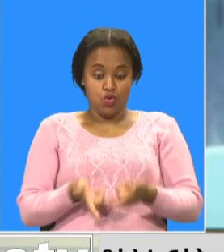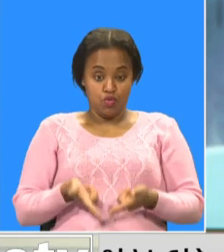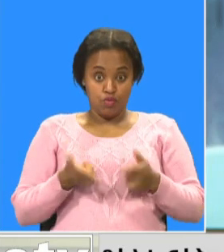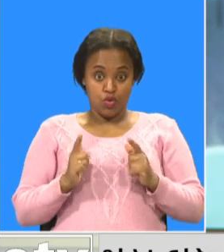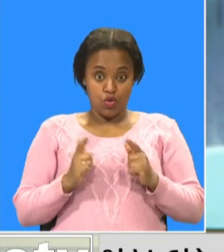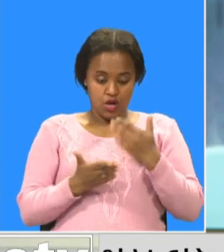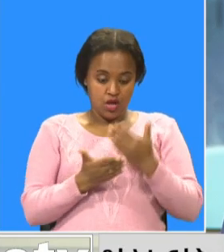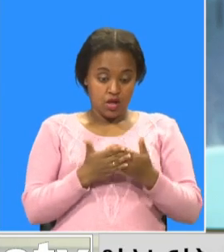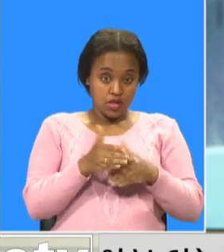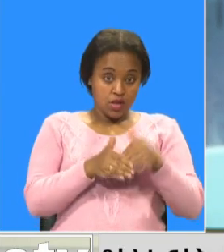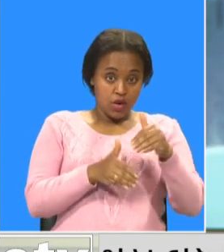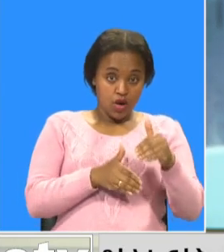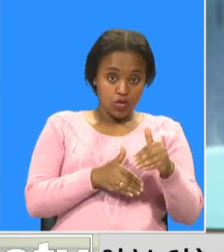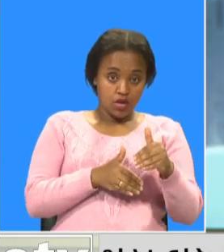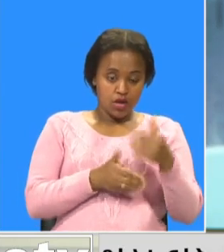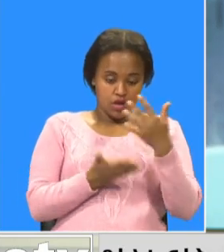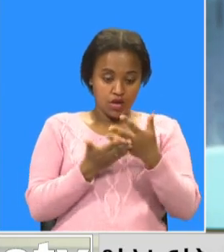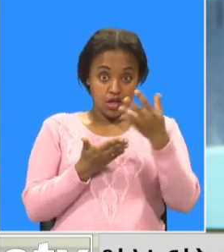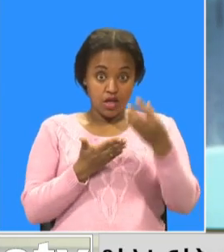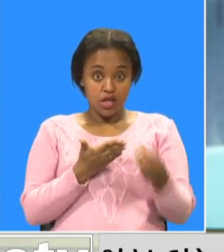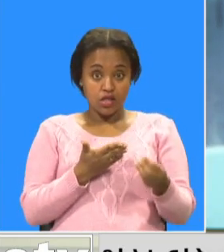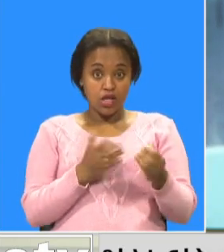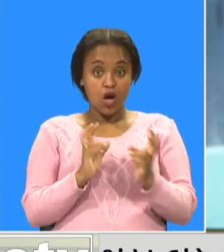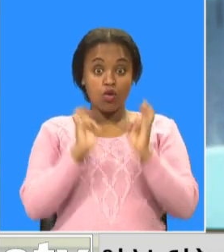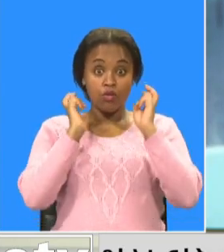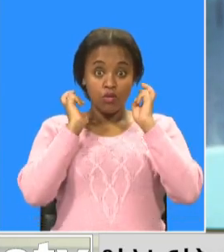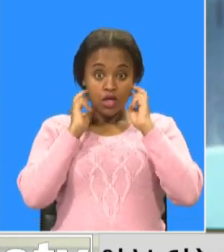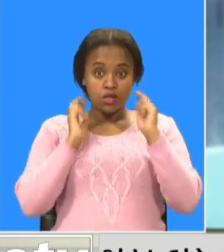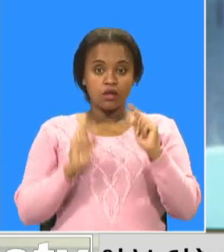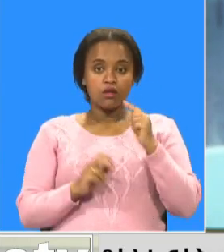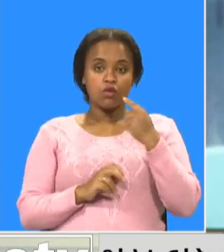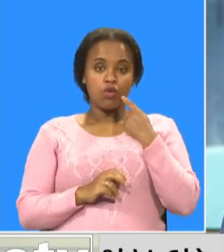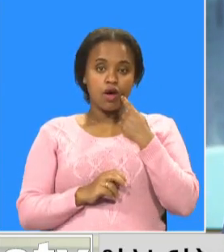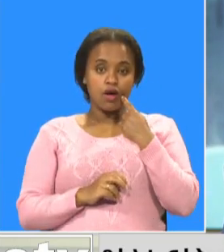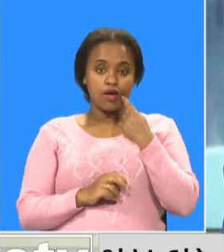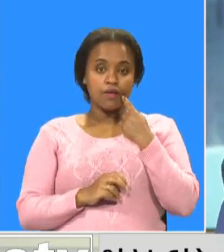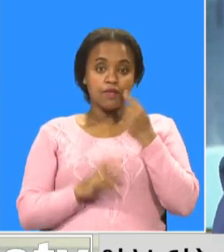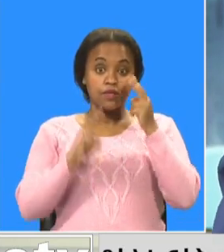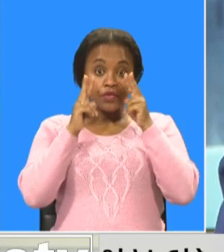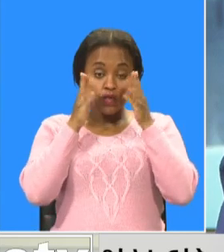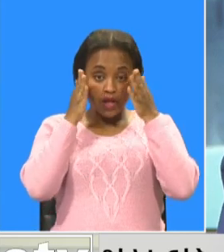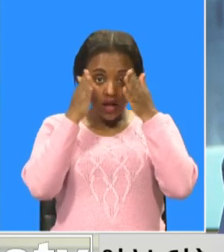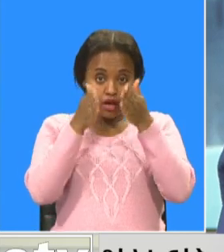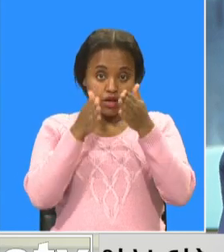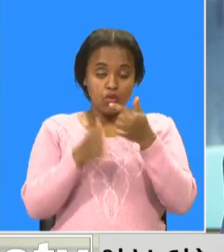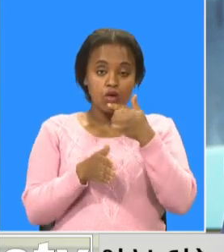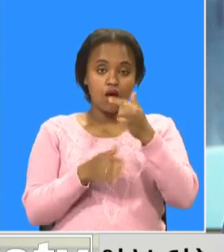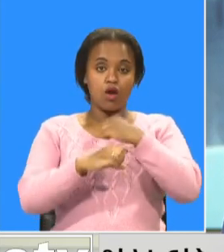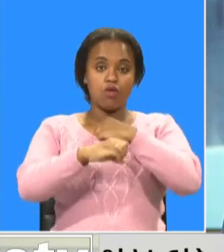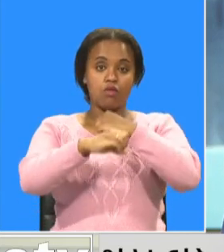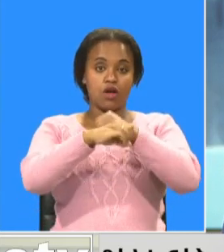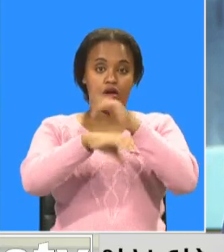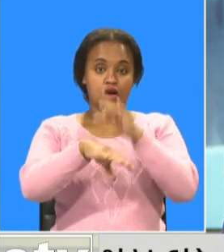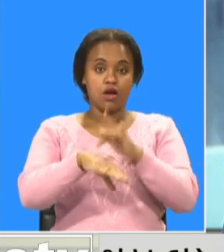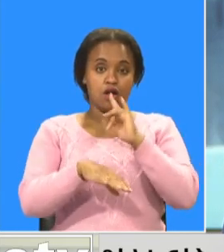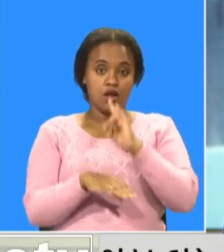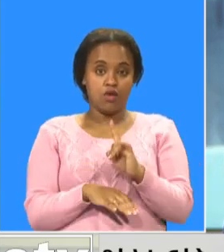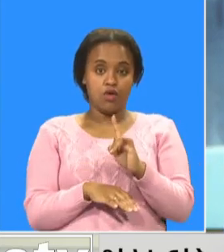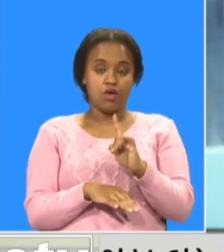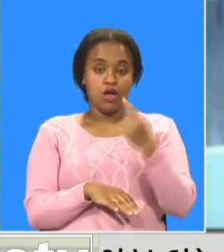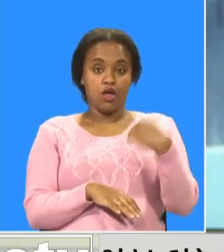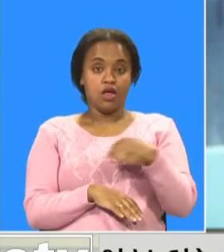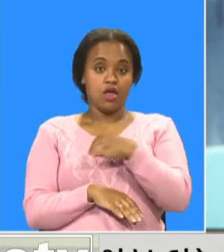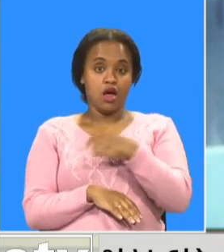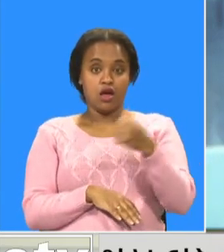ቢኖረንም ገንዘብ አውጥተን የገዛነውን ማስክ እንኳን እናተኩር ያለው አሁንም መከላከል ላይ ነው።